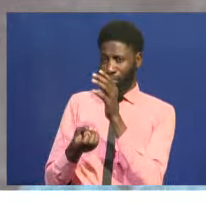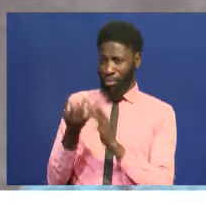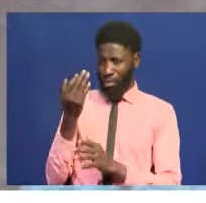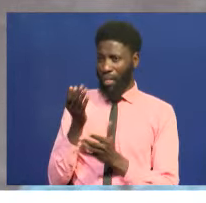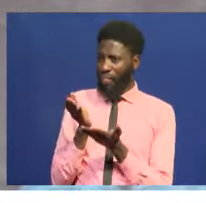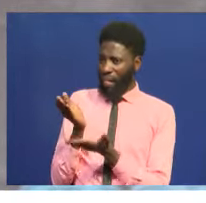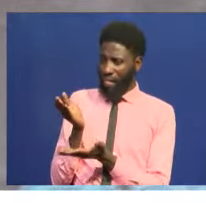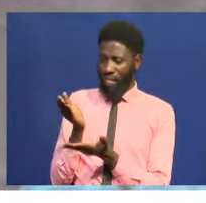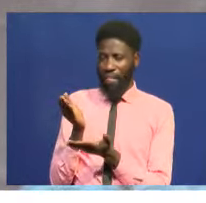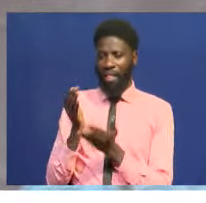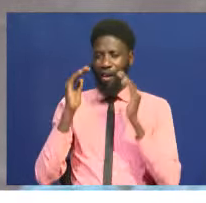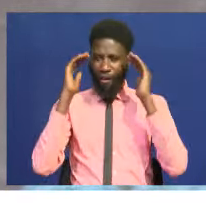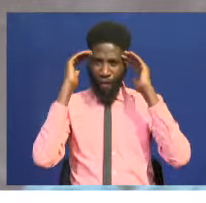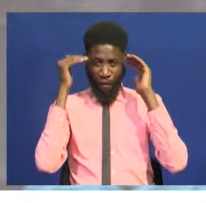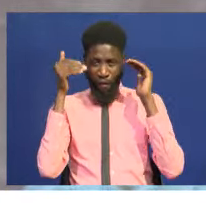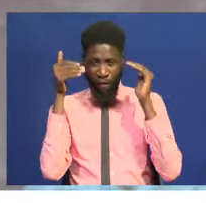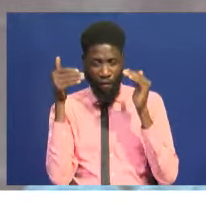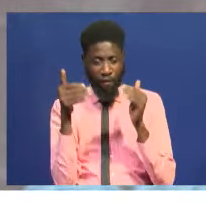na